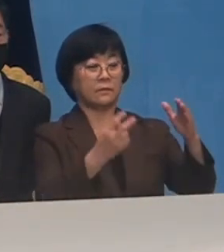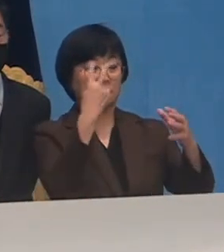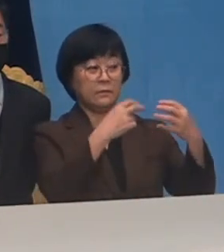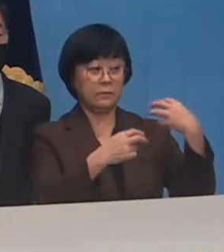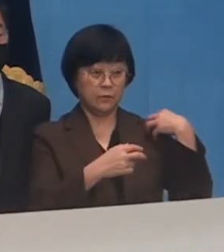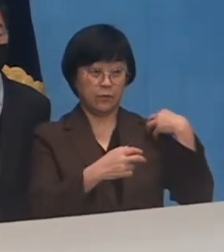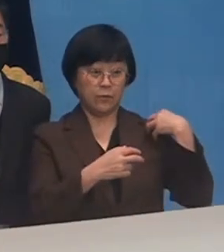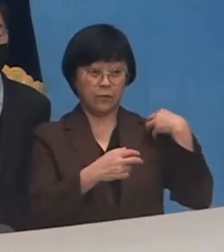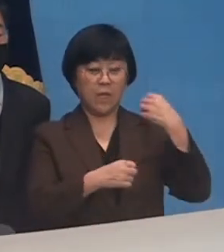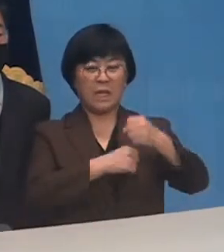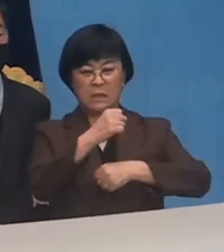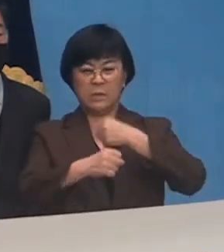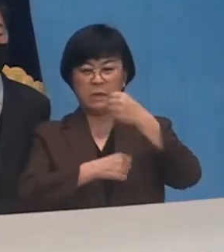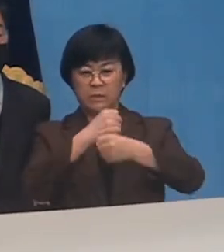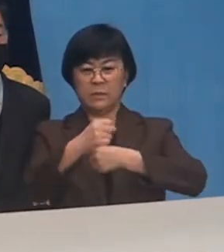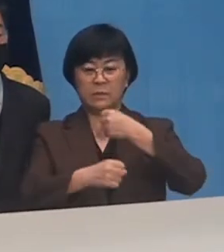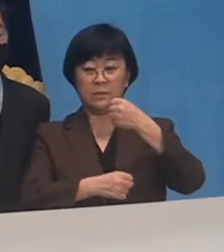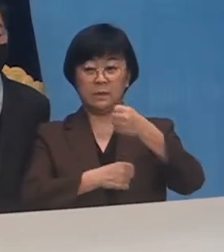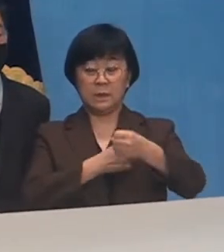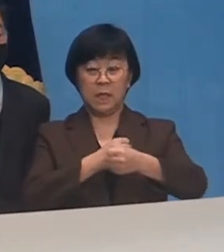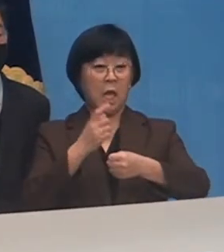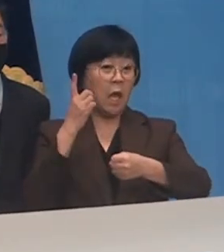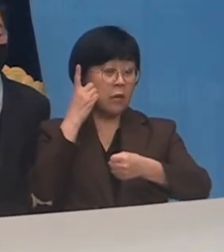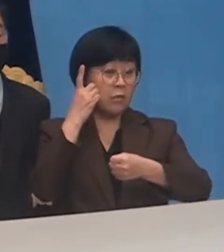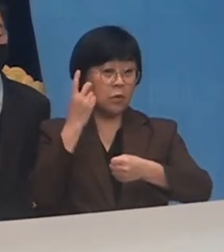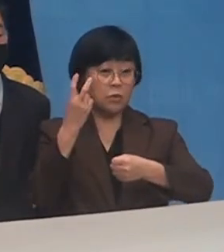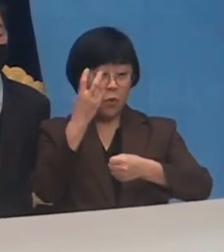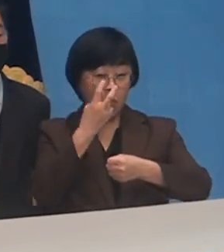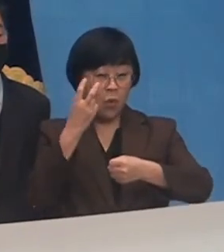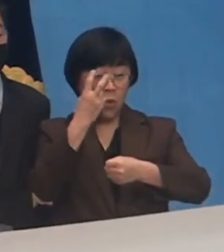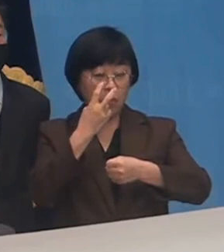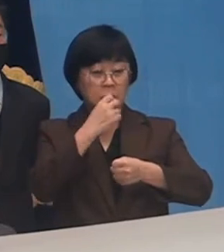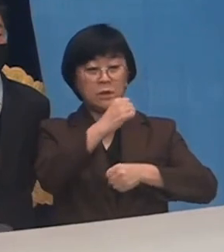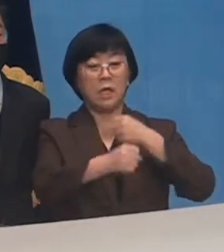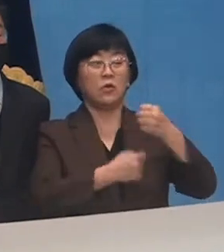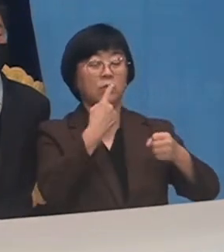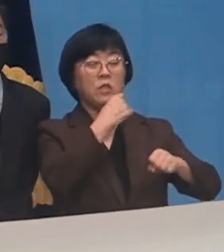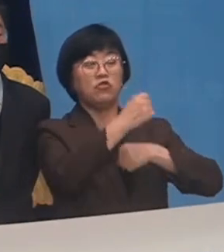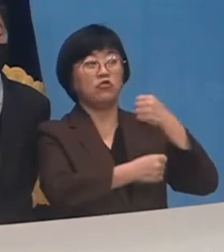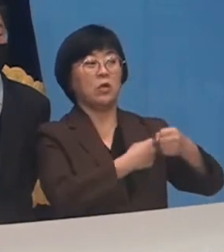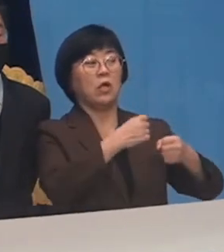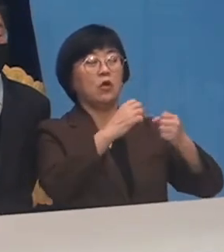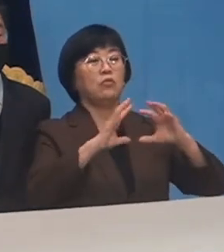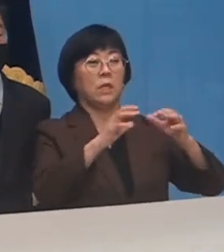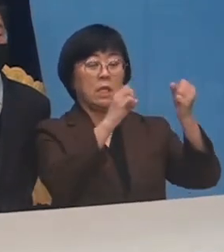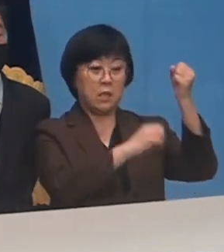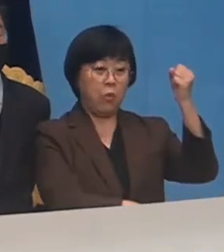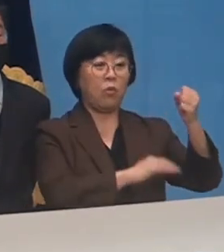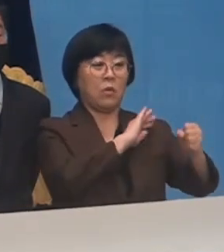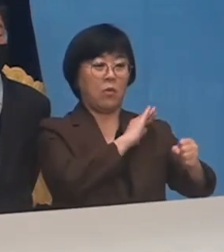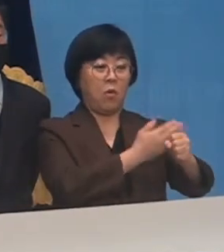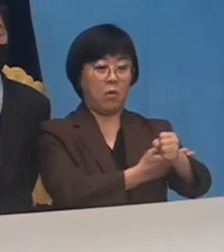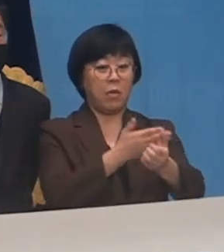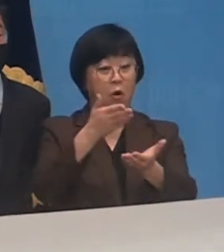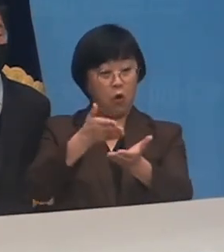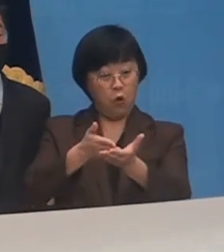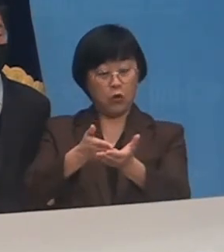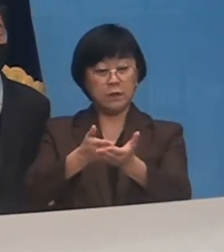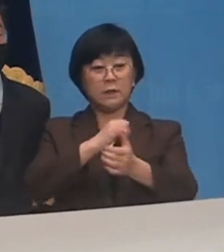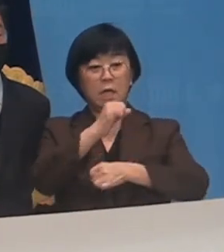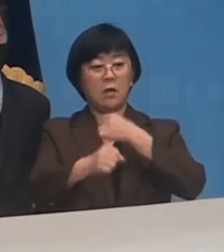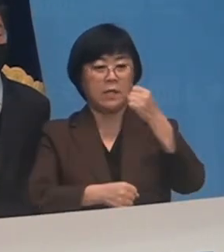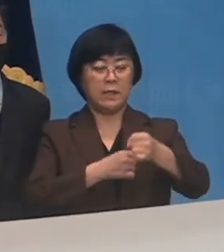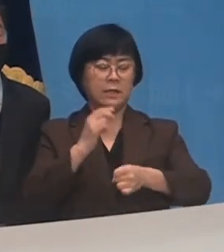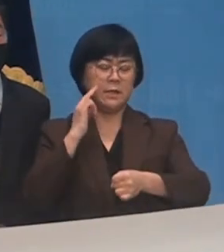공수처의 무차별적 통신 사찰은 자유민주주의의 국민의 기본권과 언론 자유를